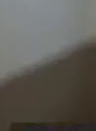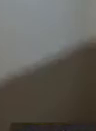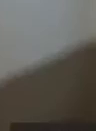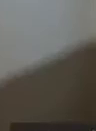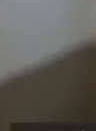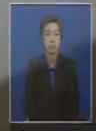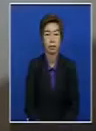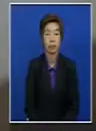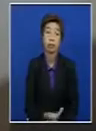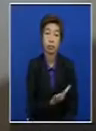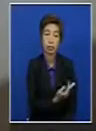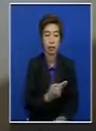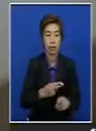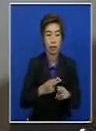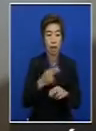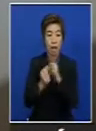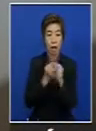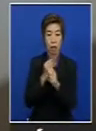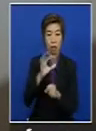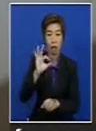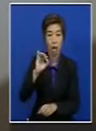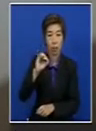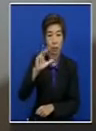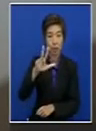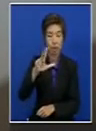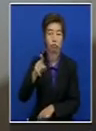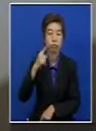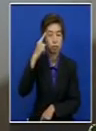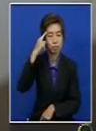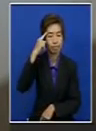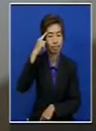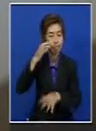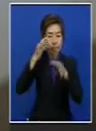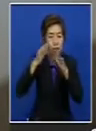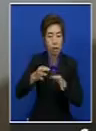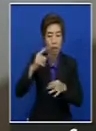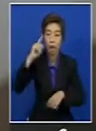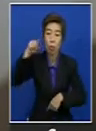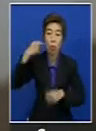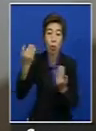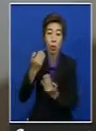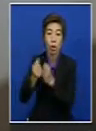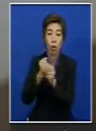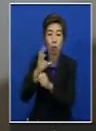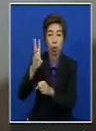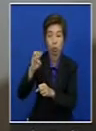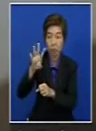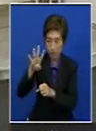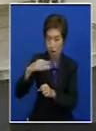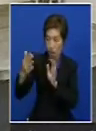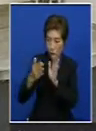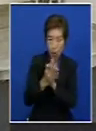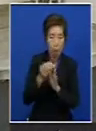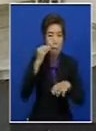30% คุณยายามาโมโตะโซเมโกะวัย93ปีตัดสินใจชักชวนลูกสาวในวัย64ปีเข้ามาอาศัยในบ้าน